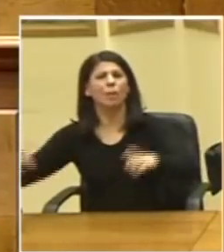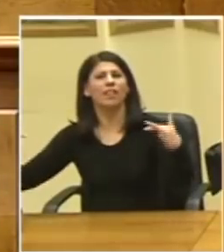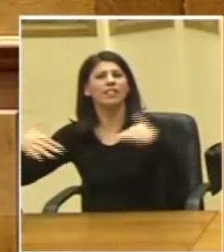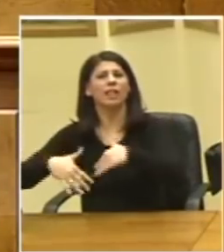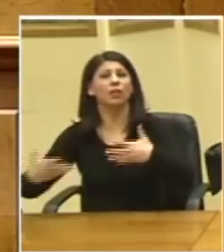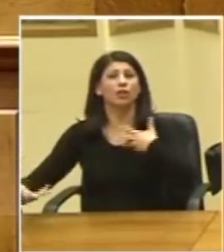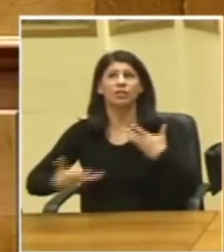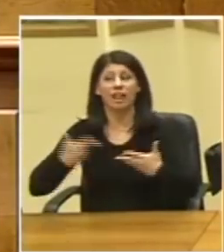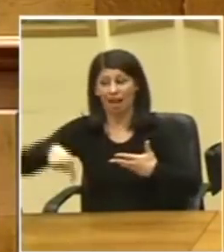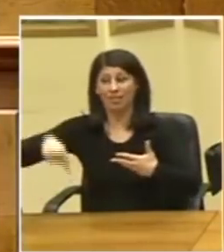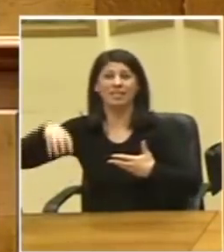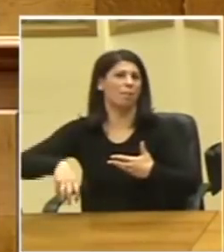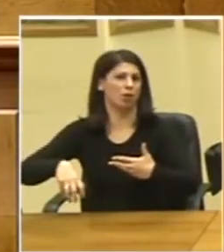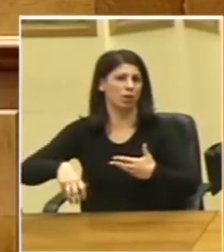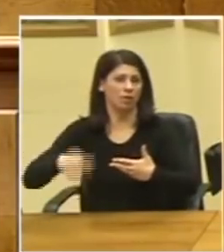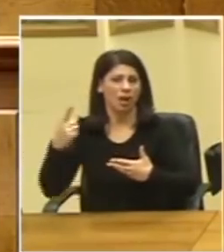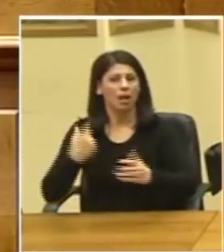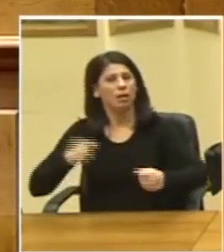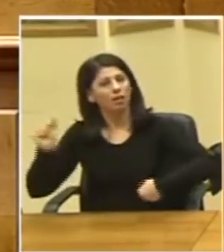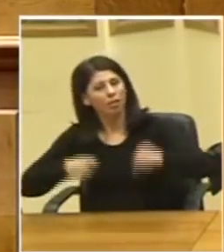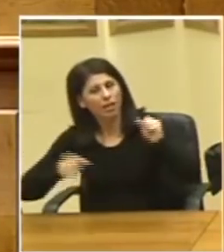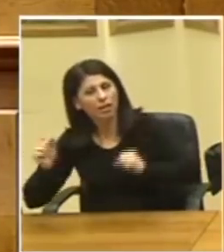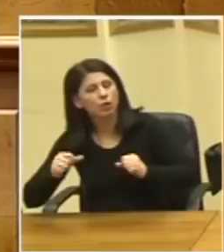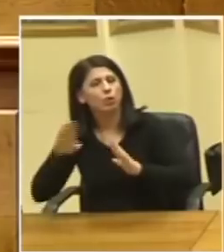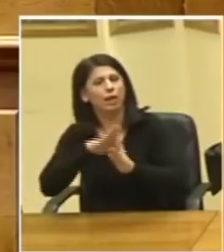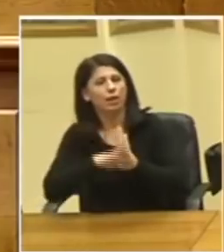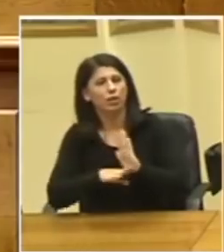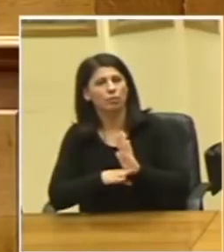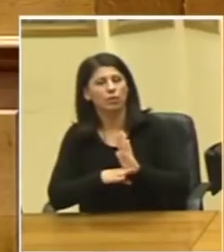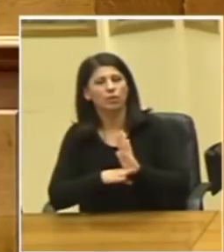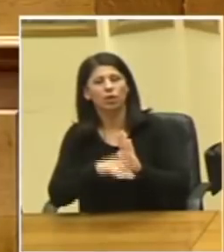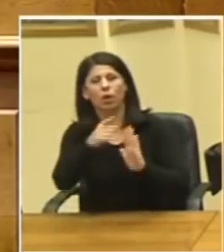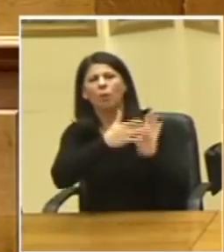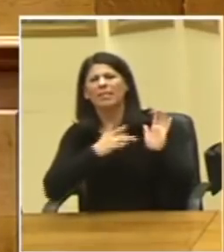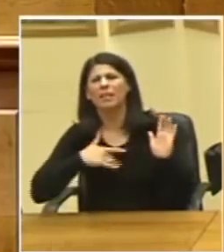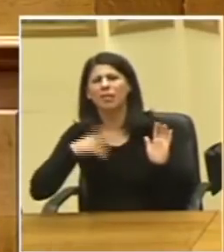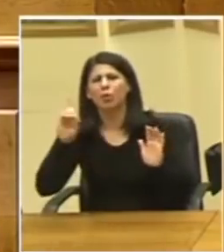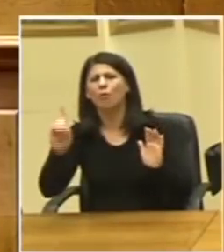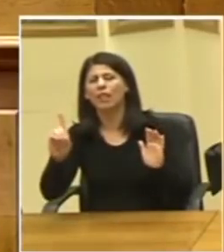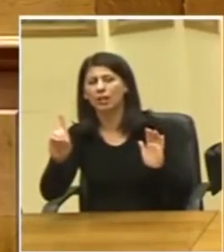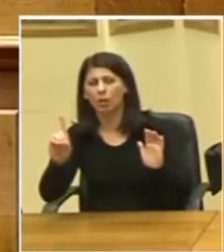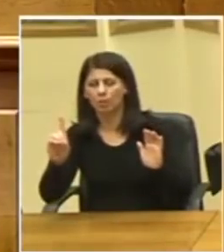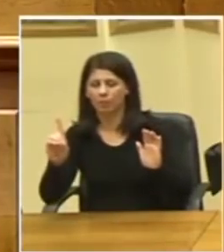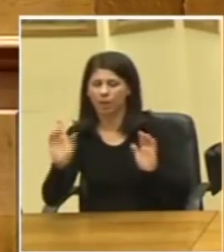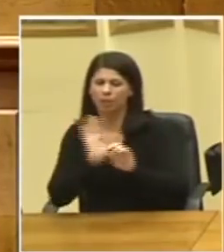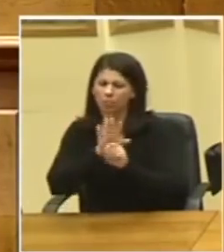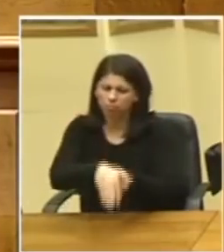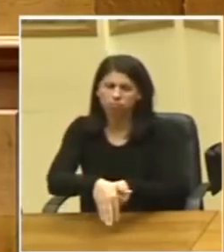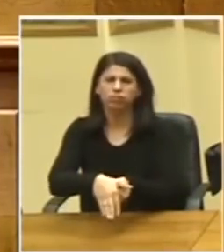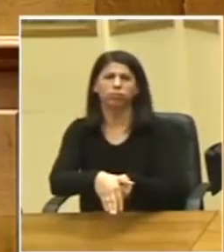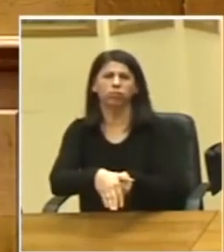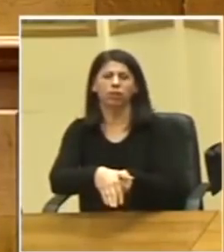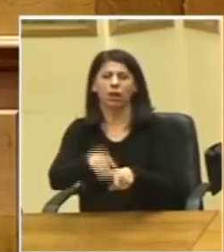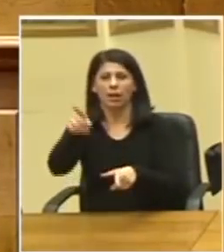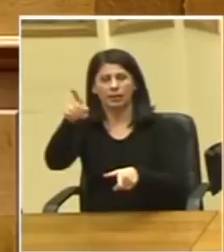συγκέντρωσης, αλλά και τους αντιδραστικούς κανονισμούς του Δουβλίνου, την καταστολή της Ευρωπαϊκής Ακτοφυλακής